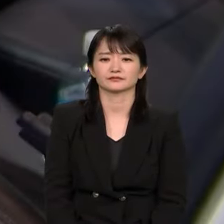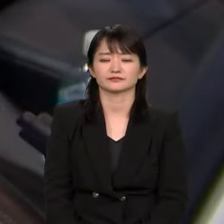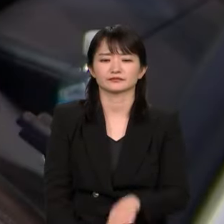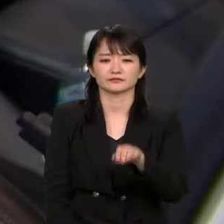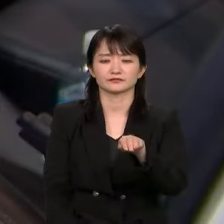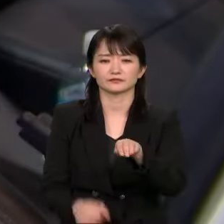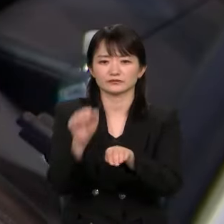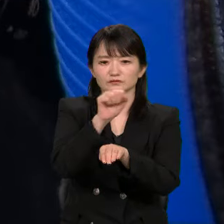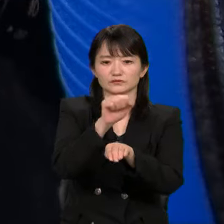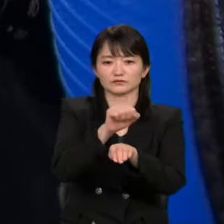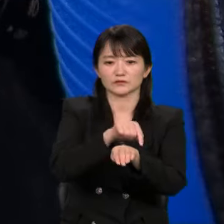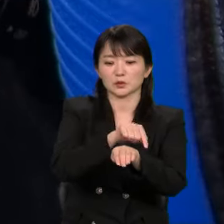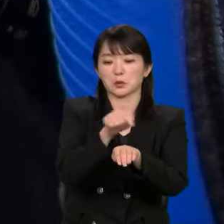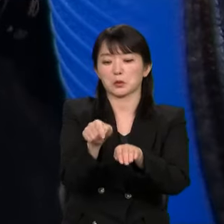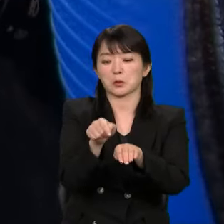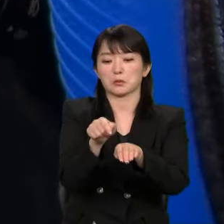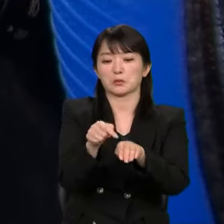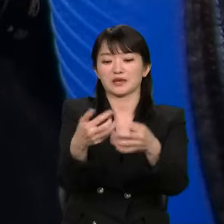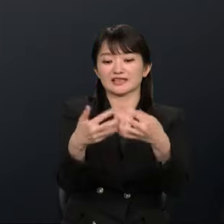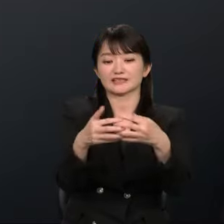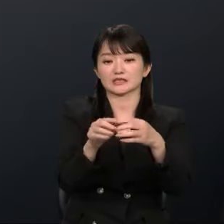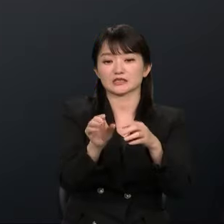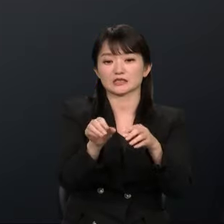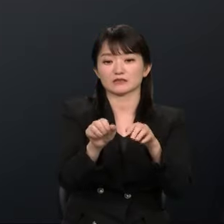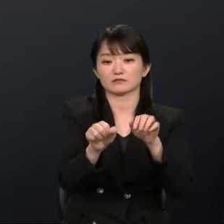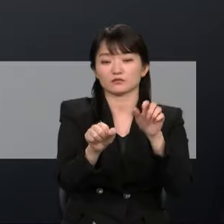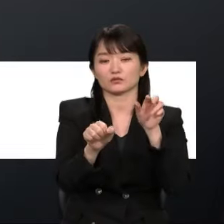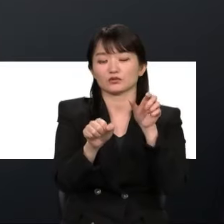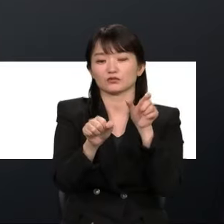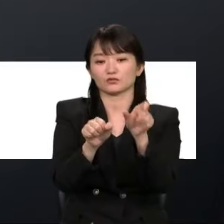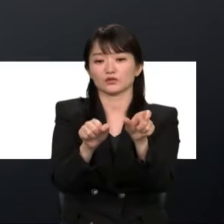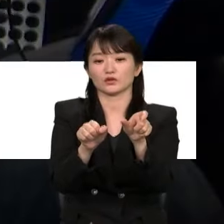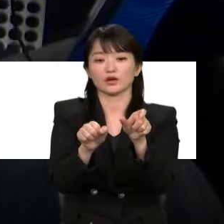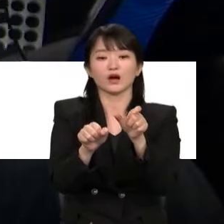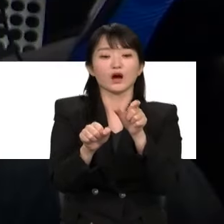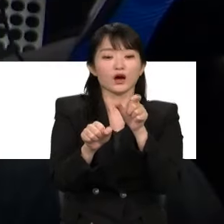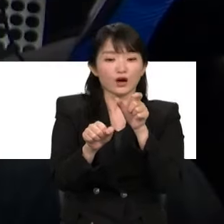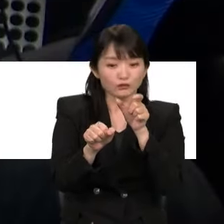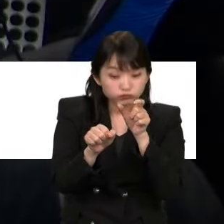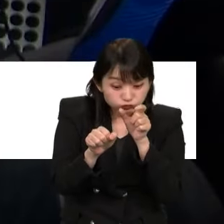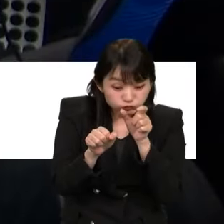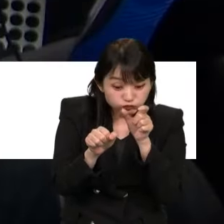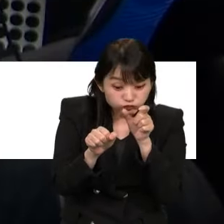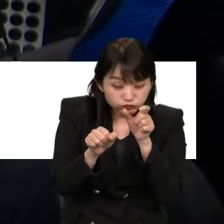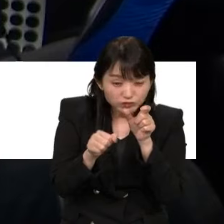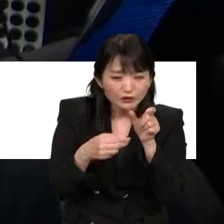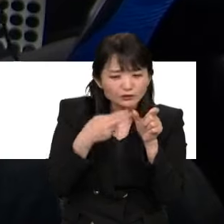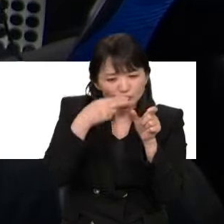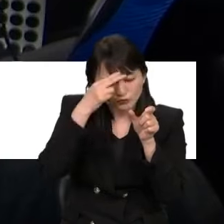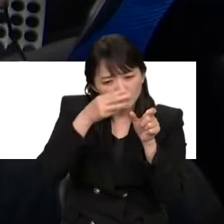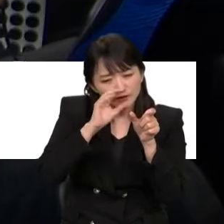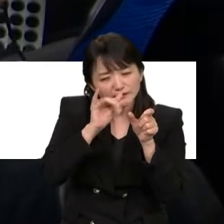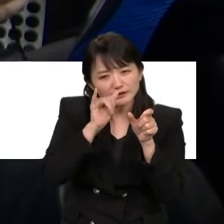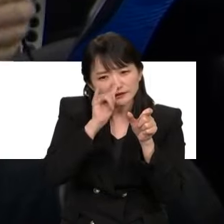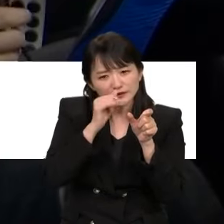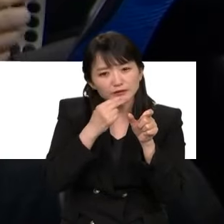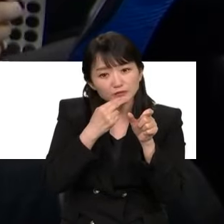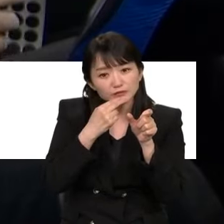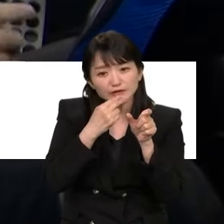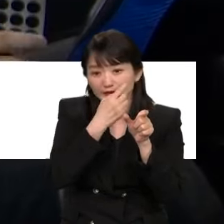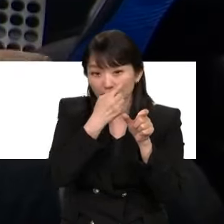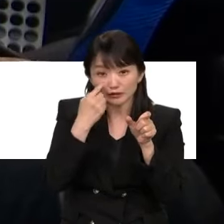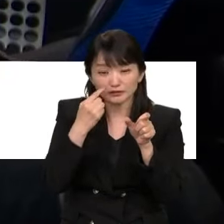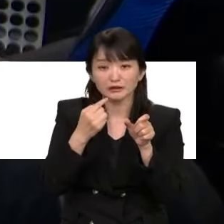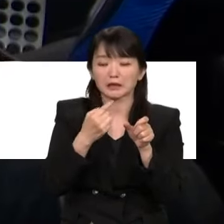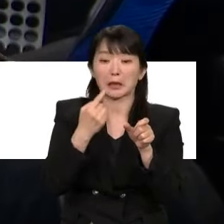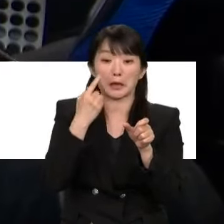운전대 옆에 기기 하나가 붙어 있습니다. 호흡을 길게 불게 되면 이 기계가 알코올의 유무를 확인합니다. 한번 해보겠습니다. 네.